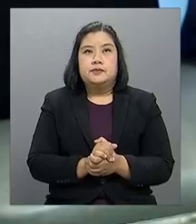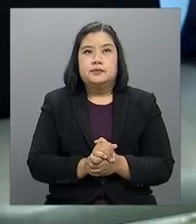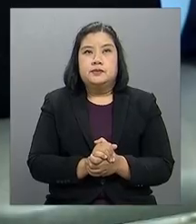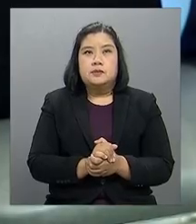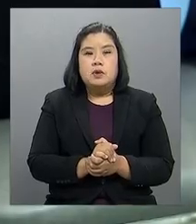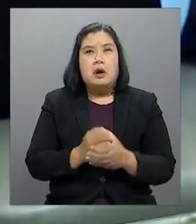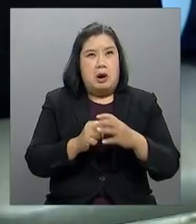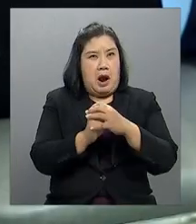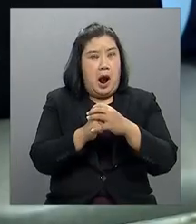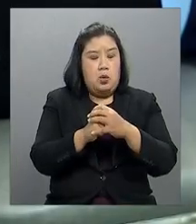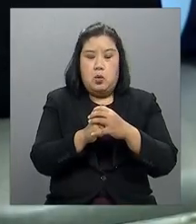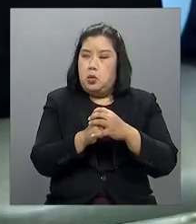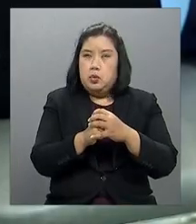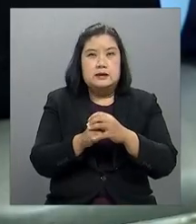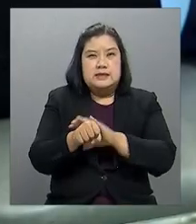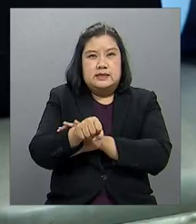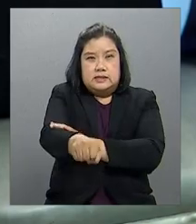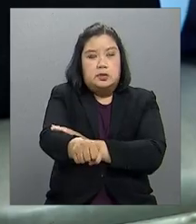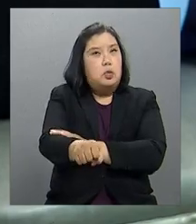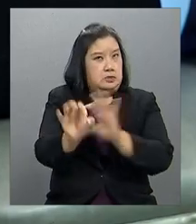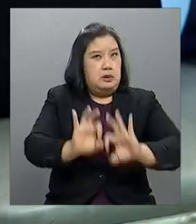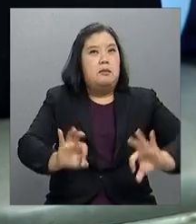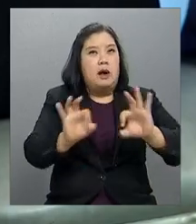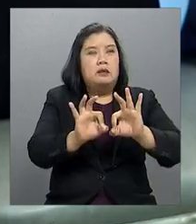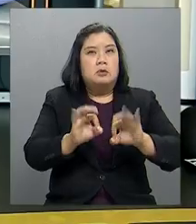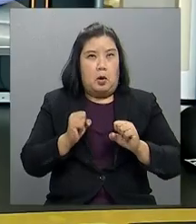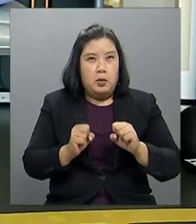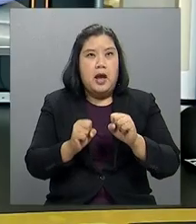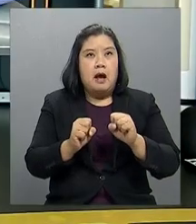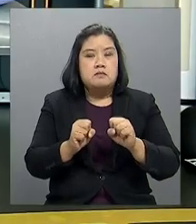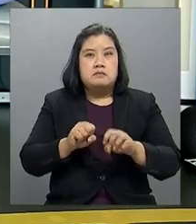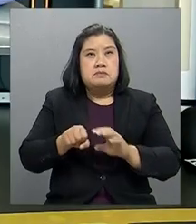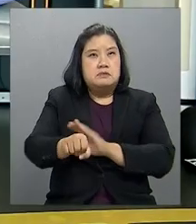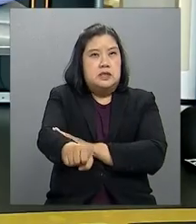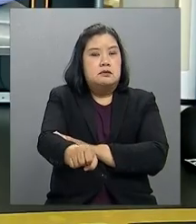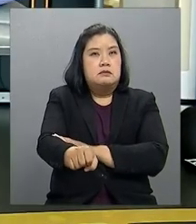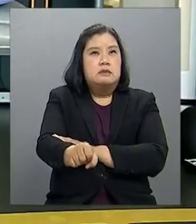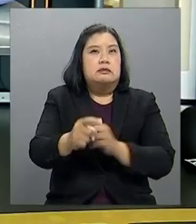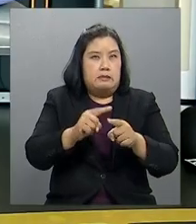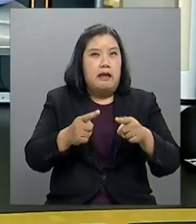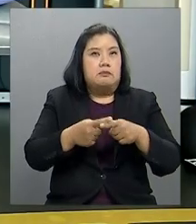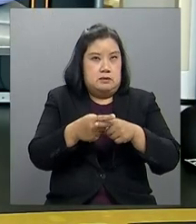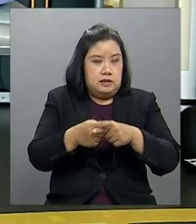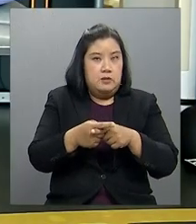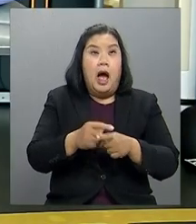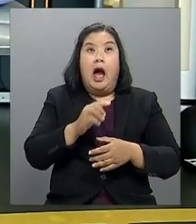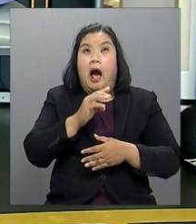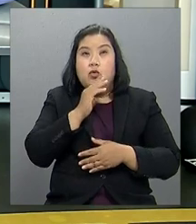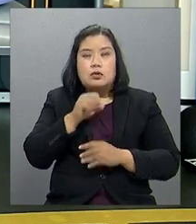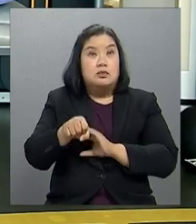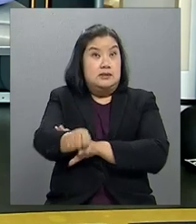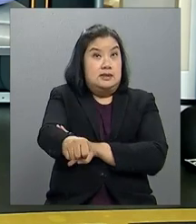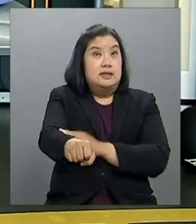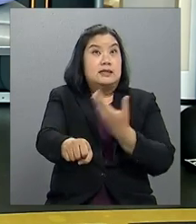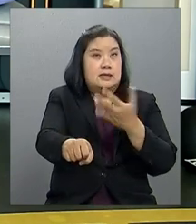มากเราต้องการที่จะให้เหยียดให้ได้สูงองศานะคะเพราะว่าในจังหวะการเดินมันจะต้องการ